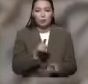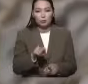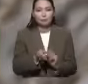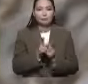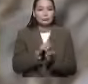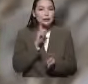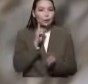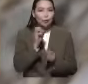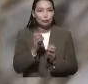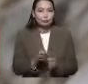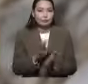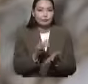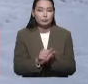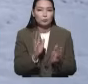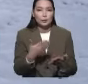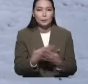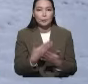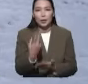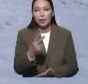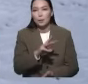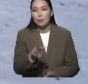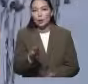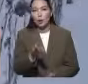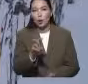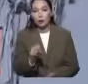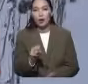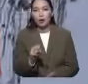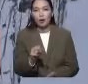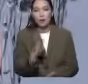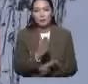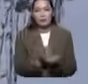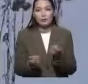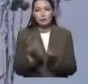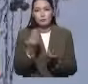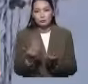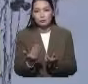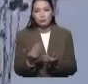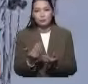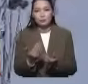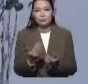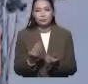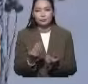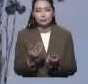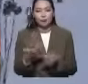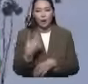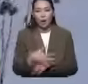Шаруаларда шамамен 2 миллион тоннадан астам өнім бар, қоймасы жоқтардың астығы далада жатыр, дейді диқандар.